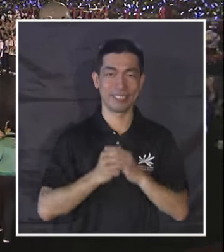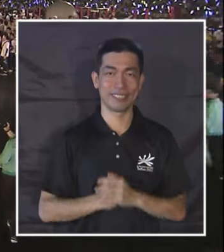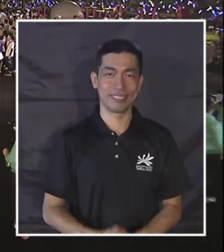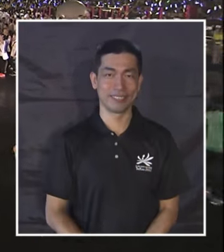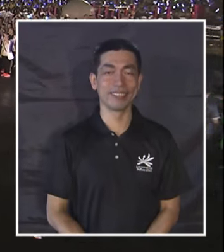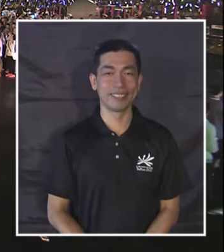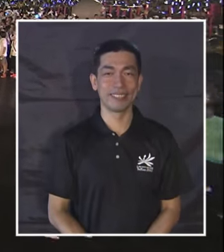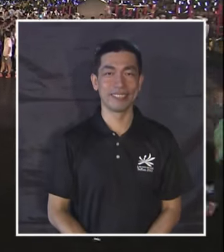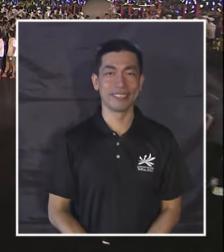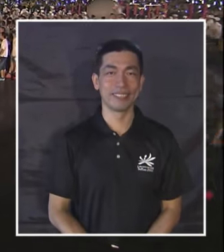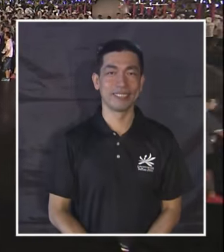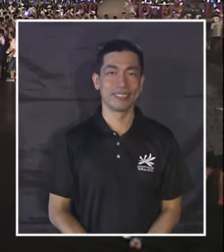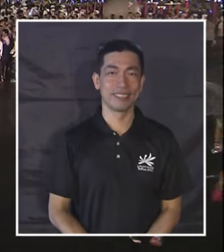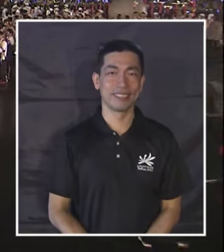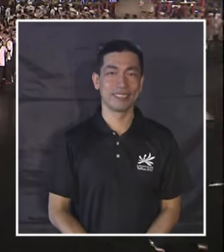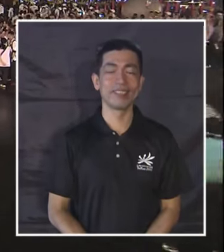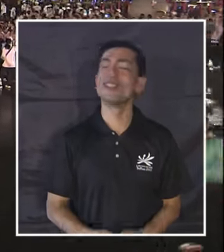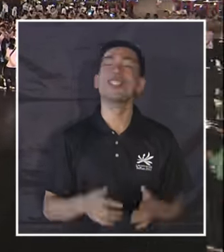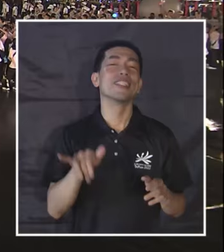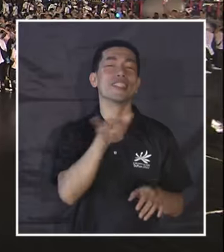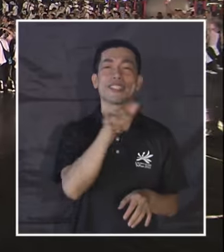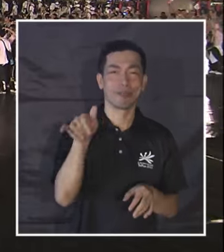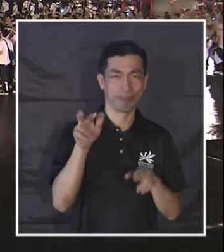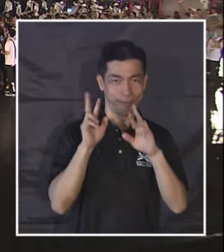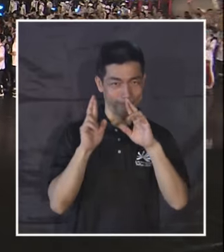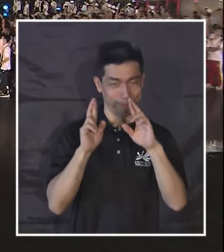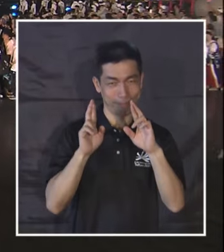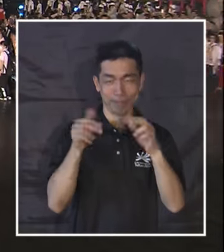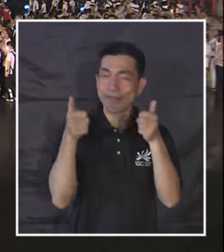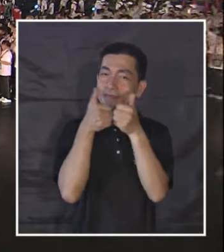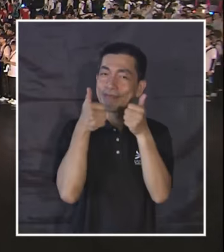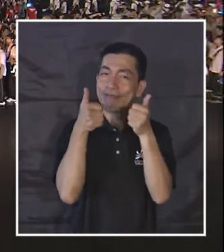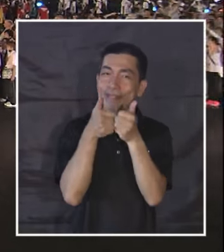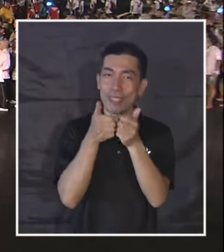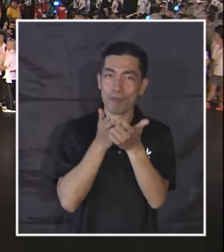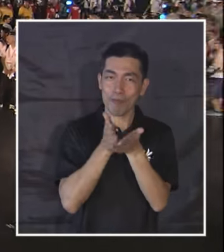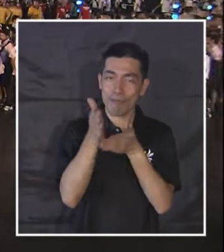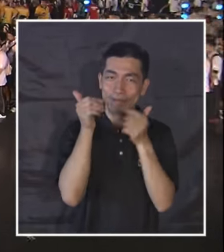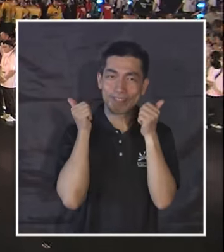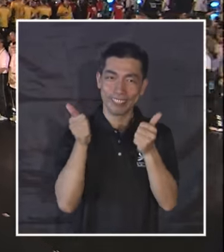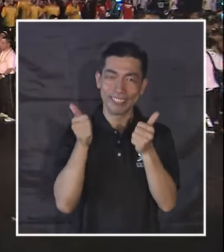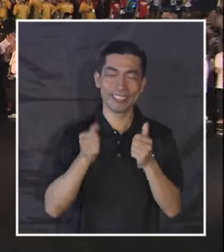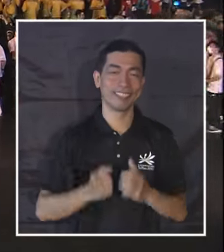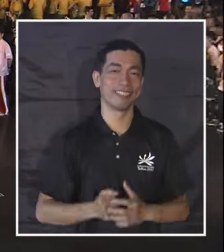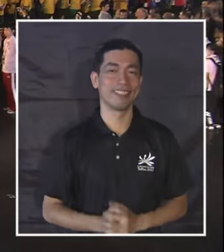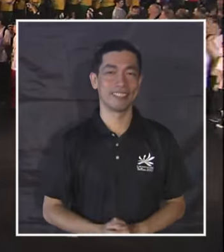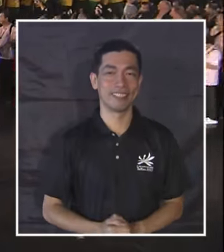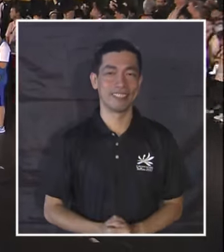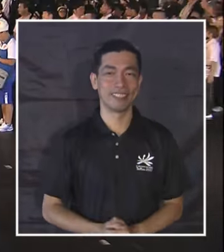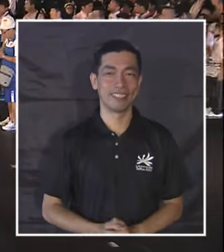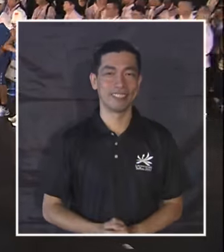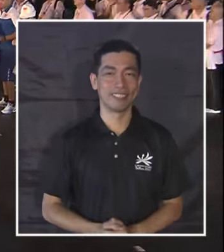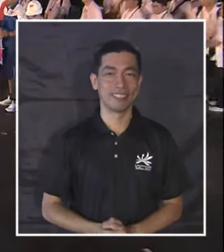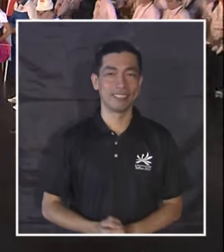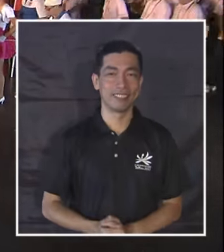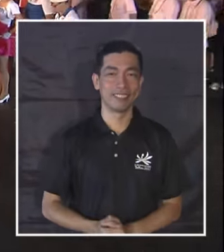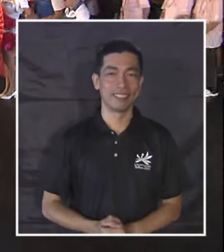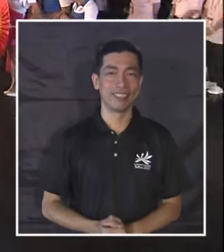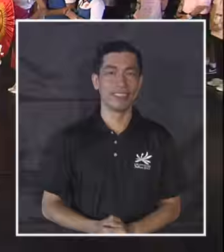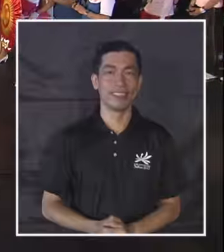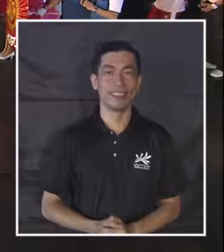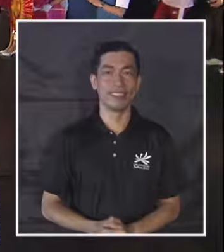各个竞赛，也祝福他们这一次能够有非常好的成绩，加油， 祝福澳门加油。